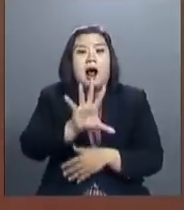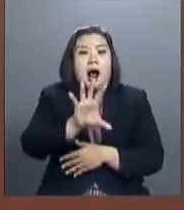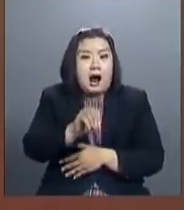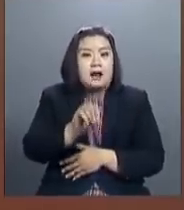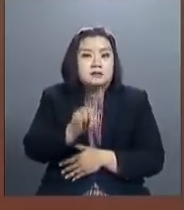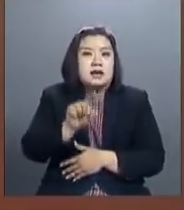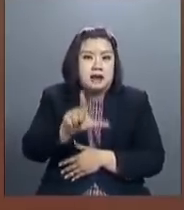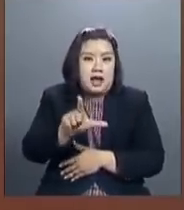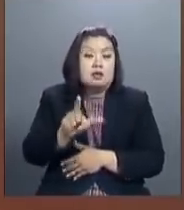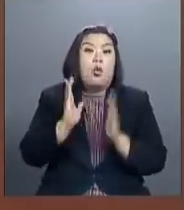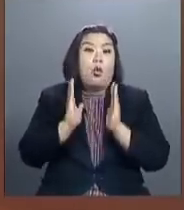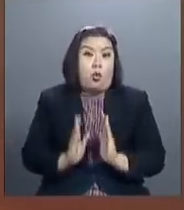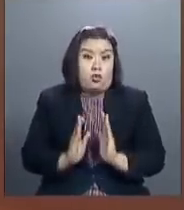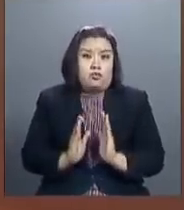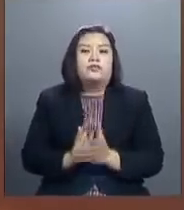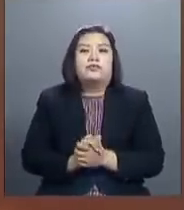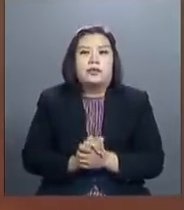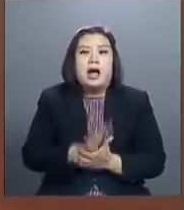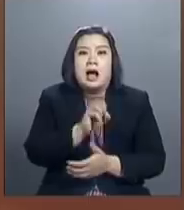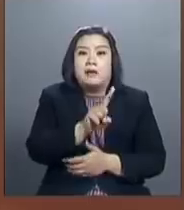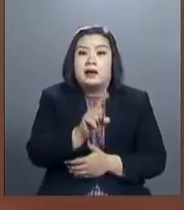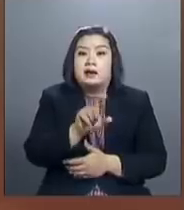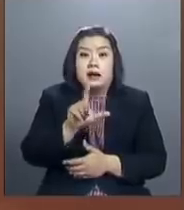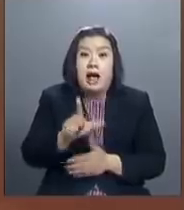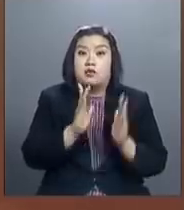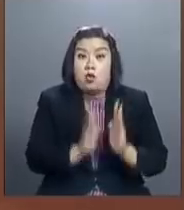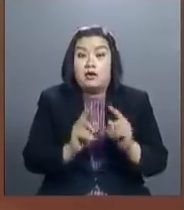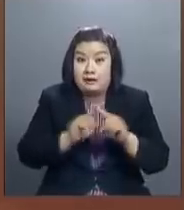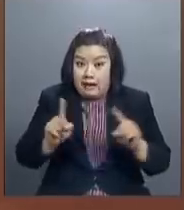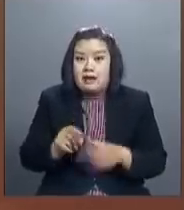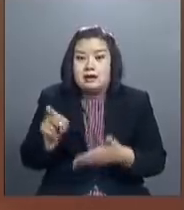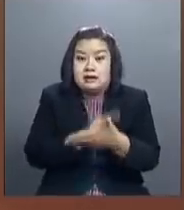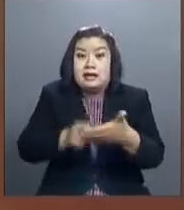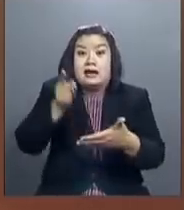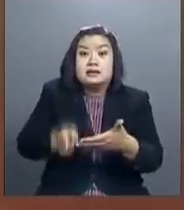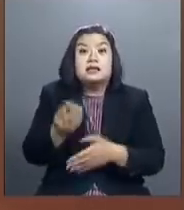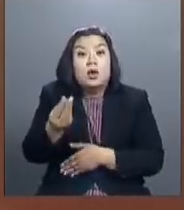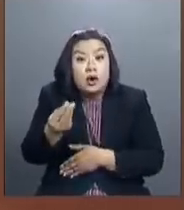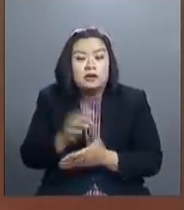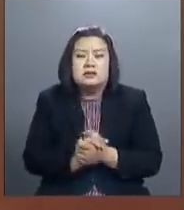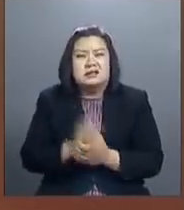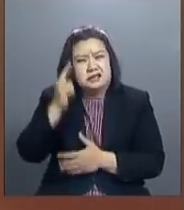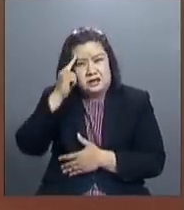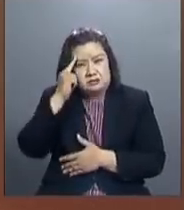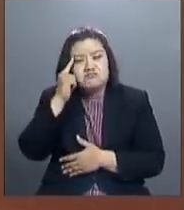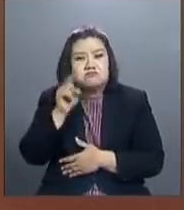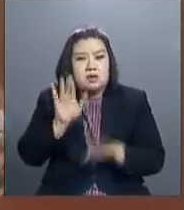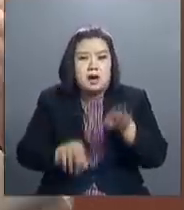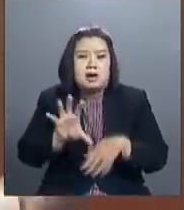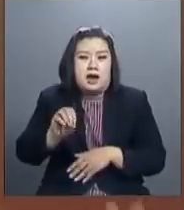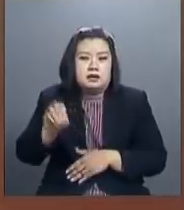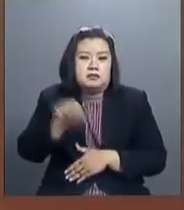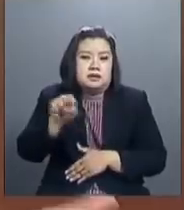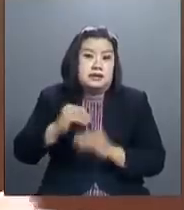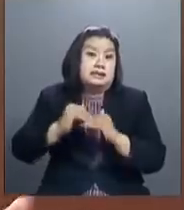ล้านคนผู้มีสิทธิ์ค่ะ51ล้านคนแต่ผู้ที่จะออกมาใช้สิทธิ์แน่นอนว่าจะต้องมากกว่าร้อยละ50แน่นอนถ้